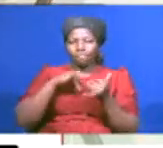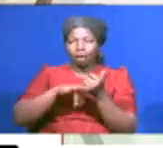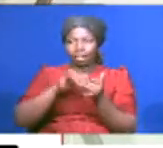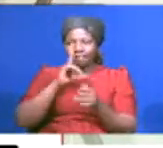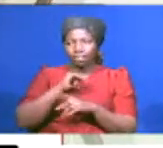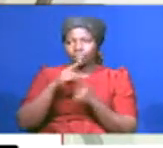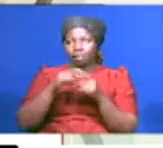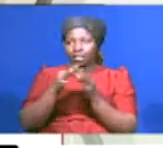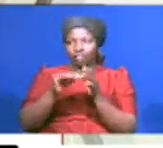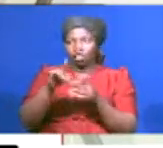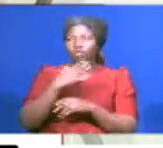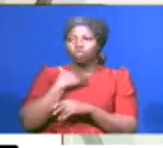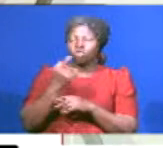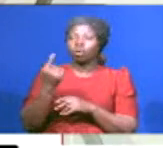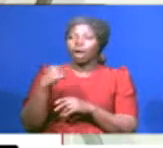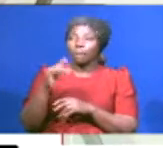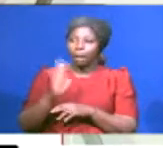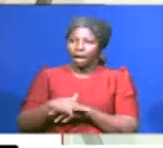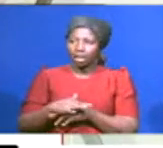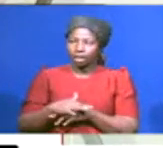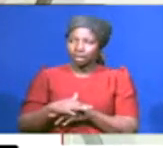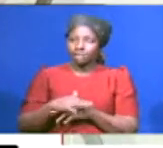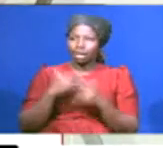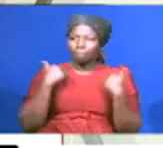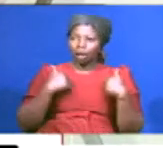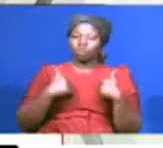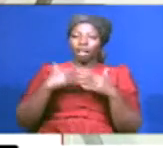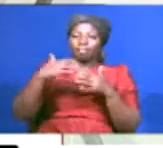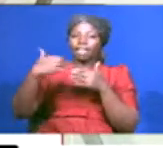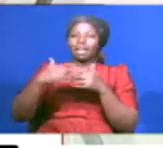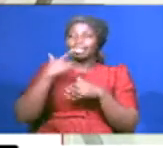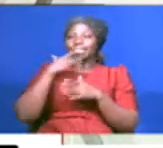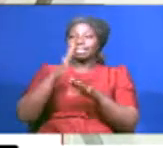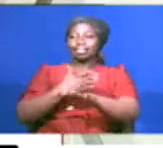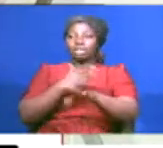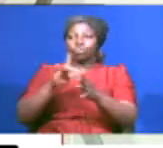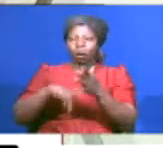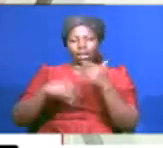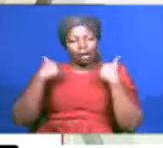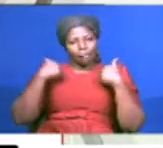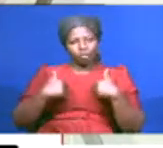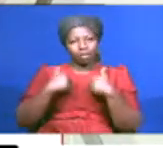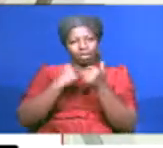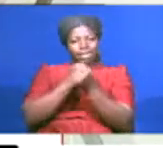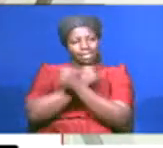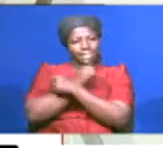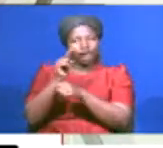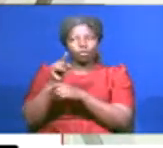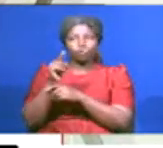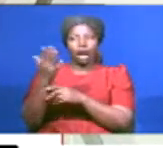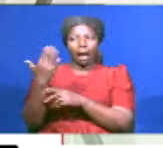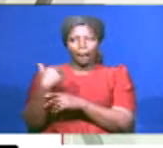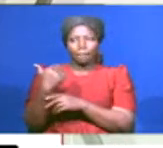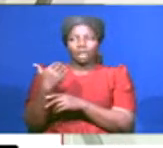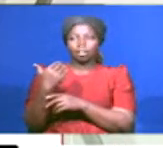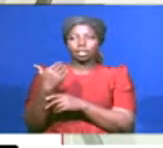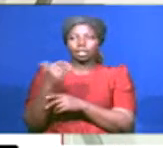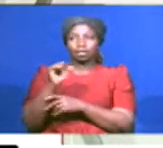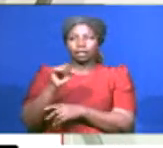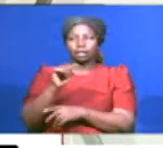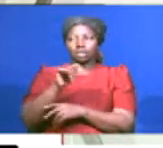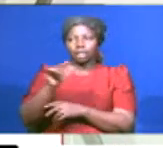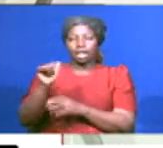anataka pale mwisho nilimba I still love you, pale mwisho I still love you, come back Stella. So kama nataka kuja,